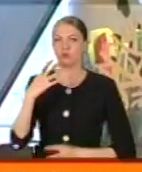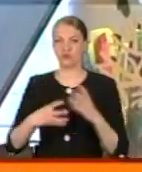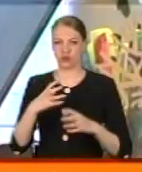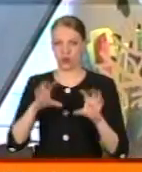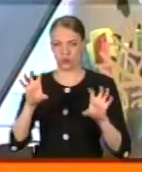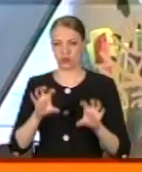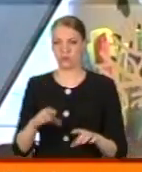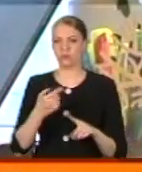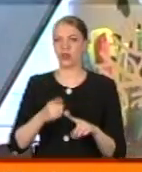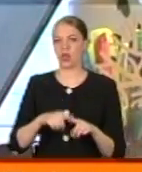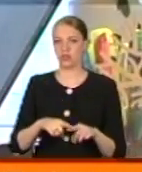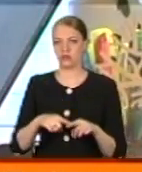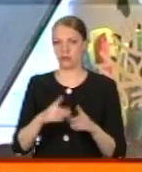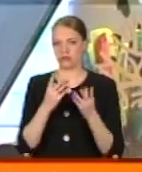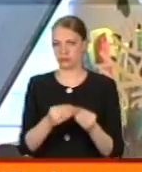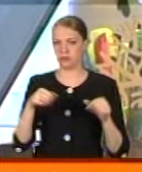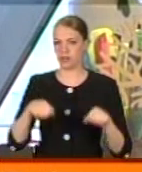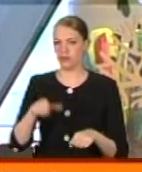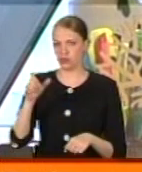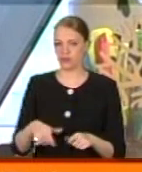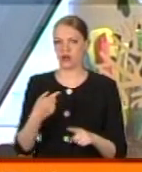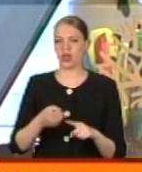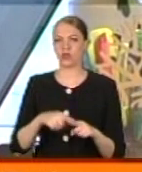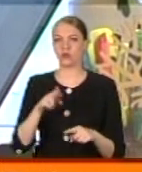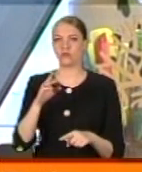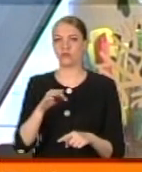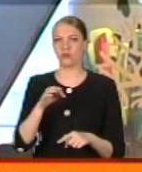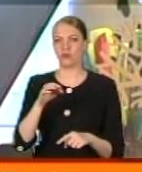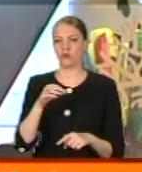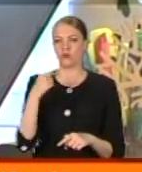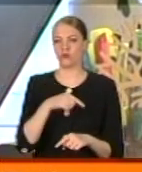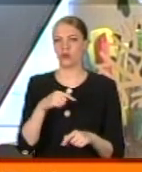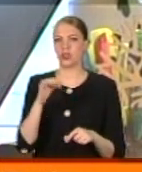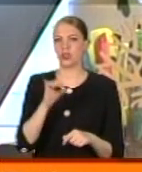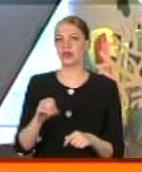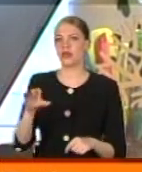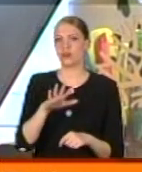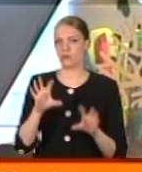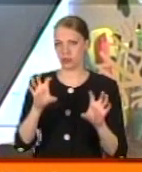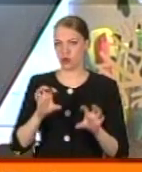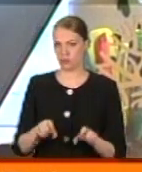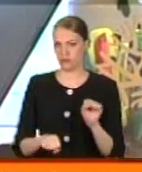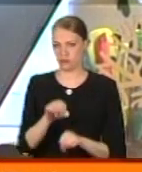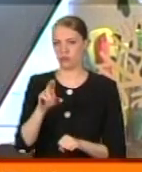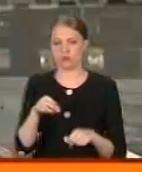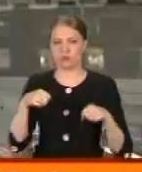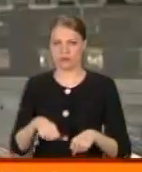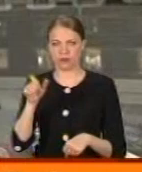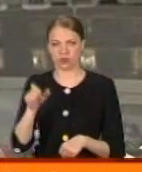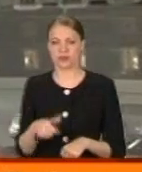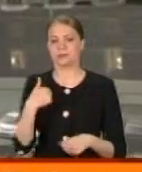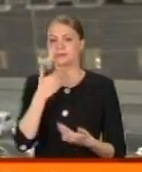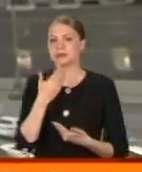норм. Це декларація правам чоловіка, це міжнародний пакт по гражданським політичним правам і Європейська конвенція по правам чоловіка.